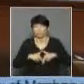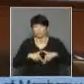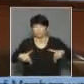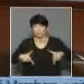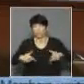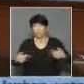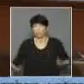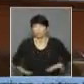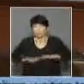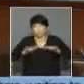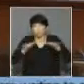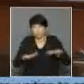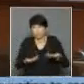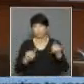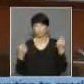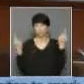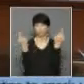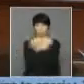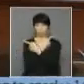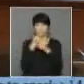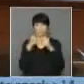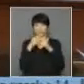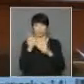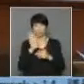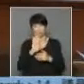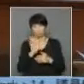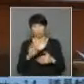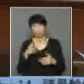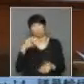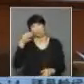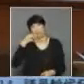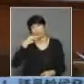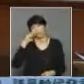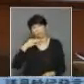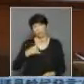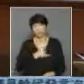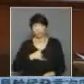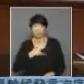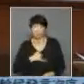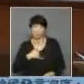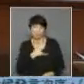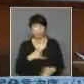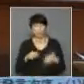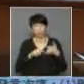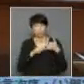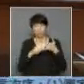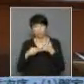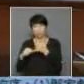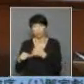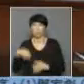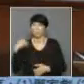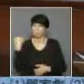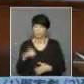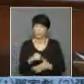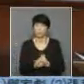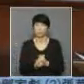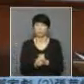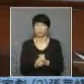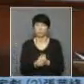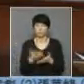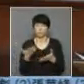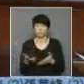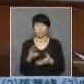排。千萬是不能再姑息、再猶豫，因為姑息和猶豫只會令到我們的持